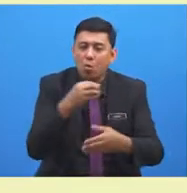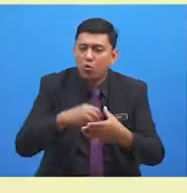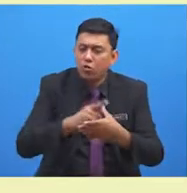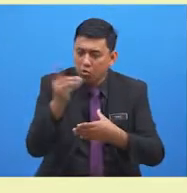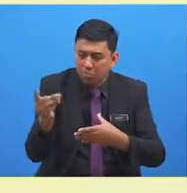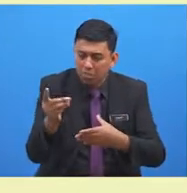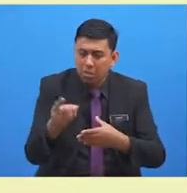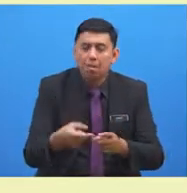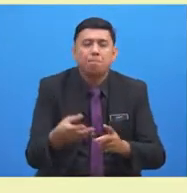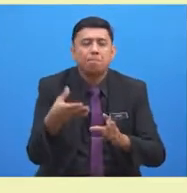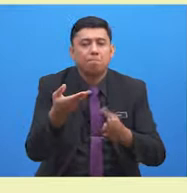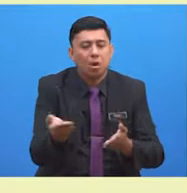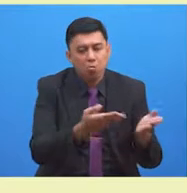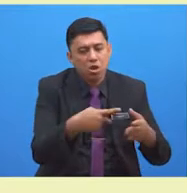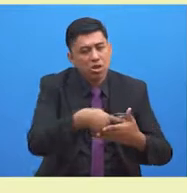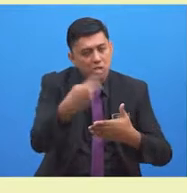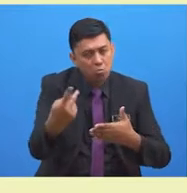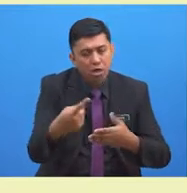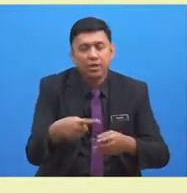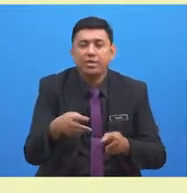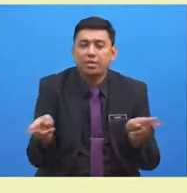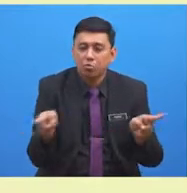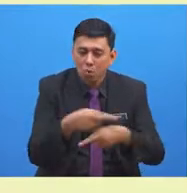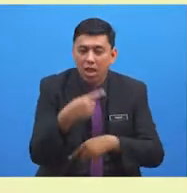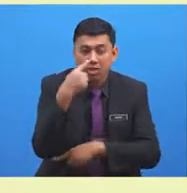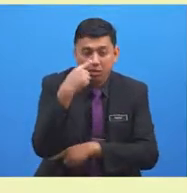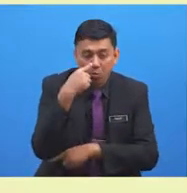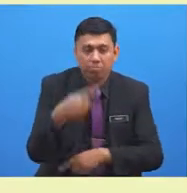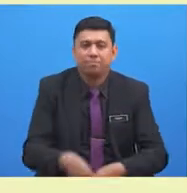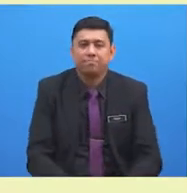dalam tubuh dan dibawa keluar melalui rongga hidung.